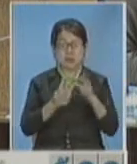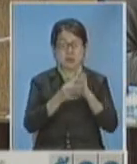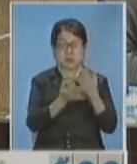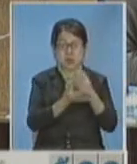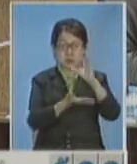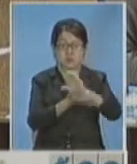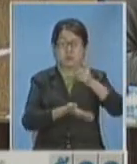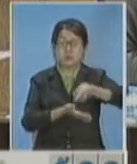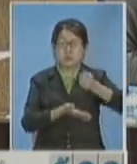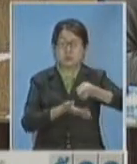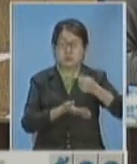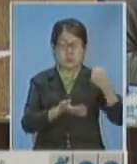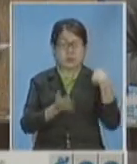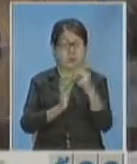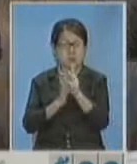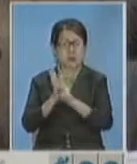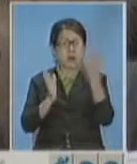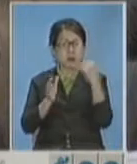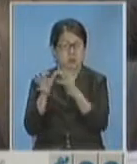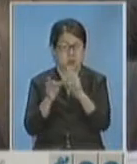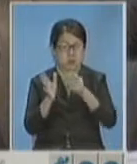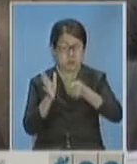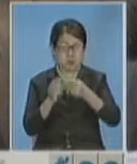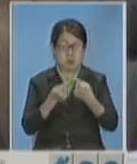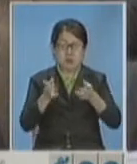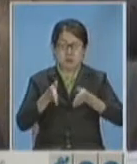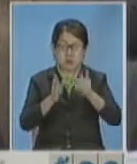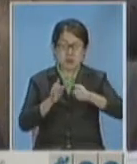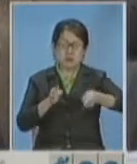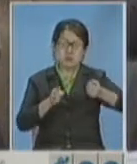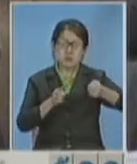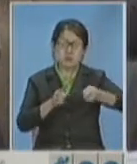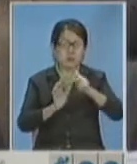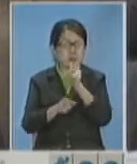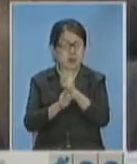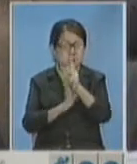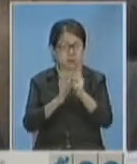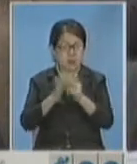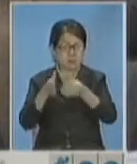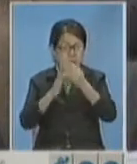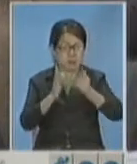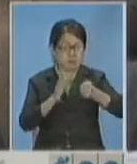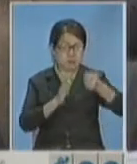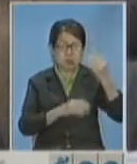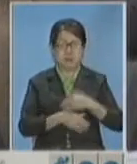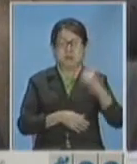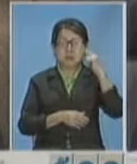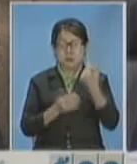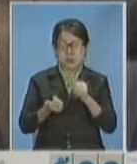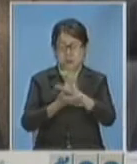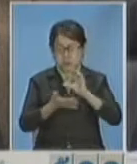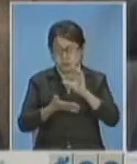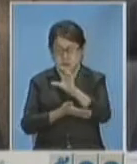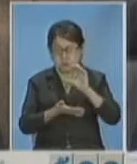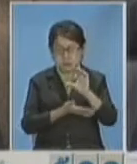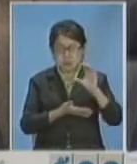เดิมที่มีกฎหมายรองรับหน่วยงานเดิมที่มีกฎหมายรองรับดิฉันเห็นว่าในปีนี้งบประมาณไม่ได้จัด